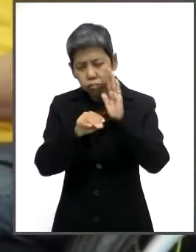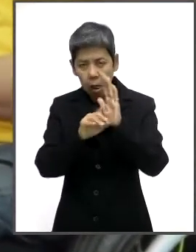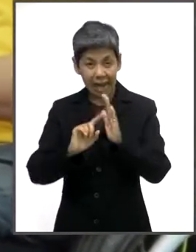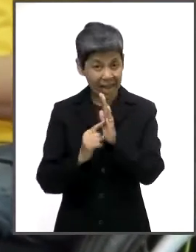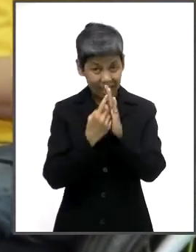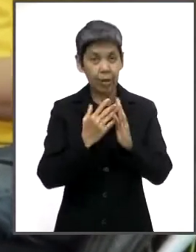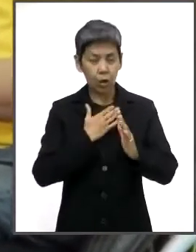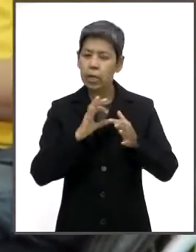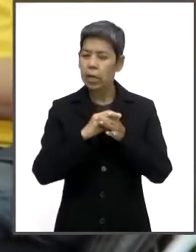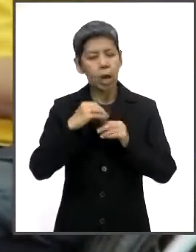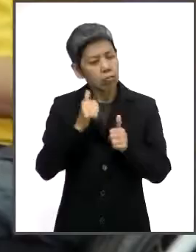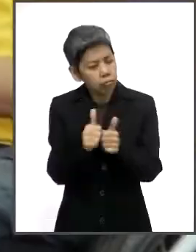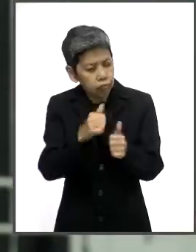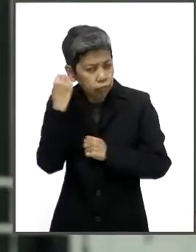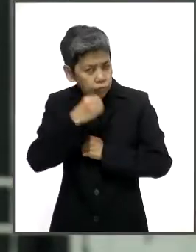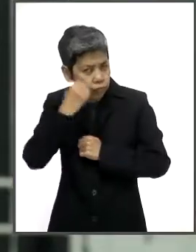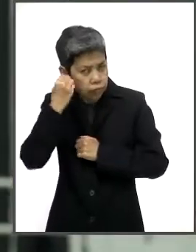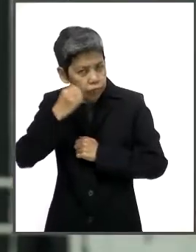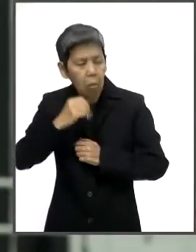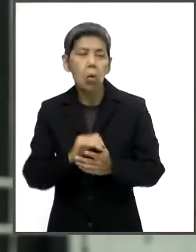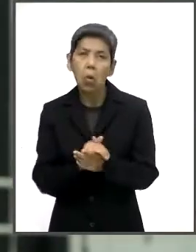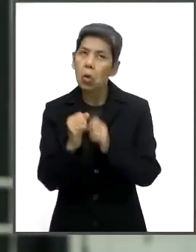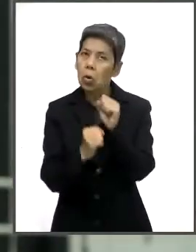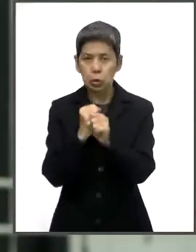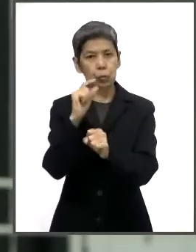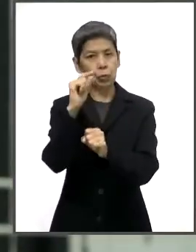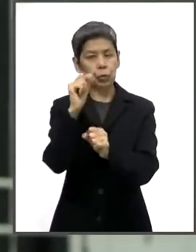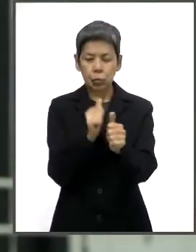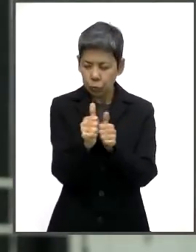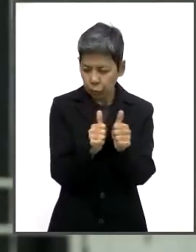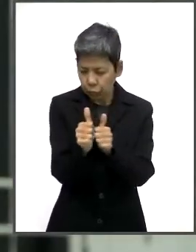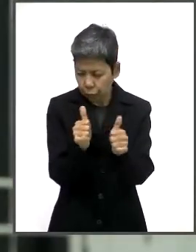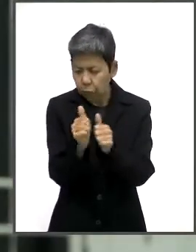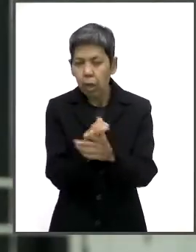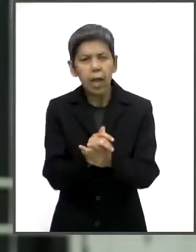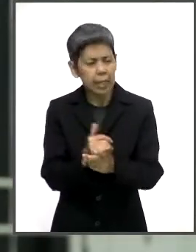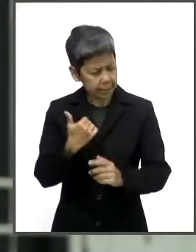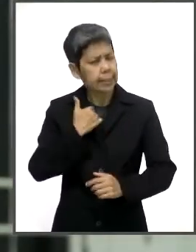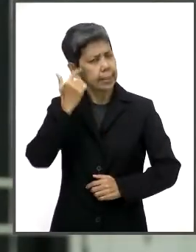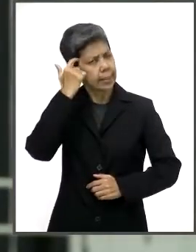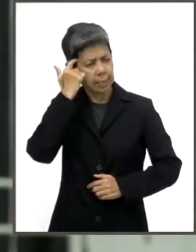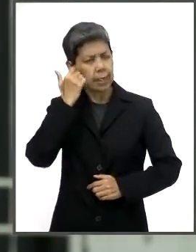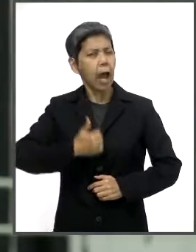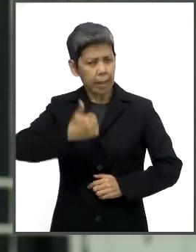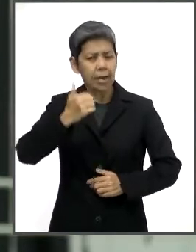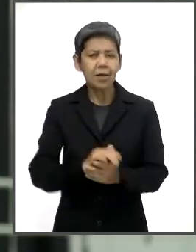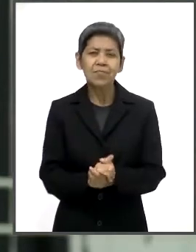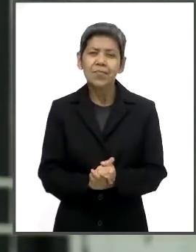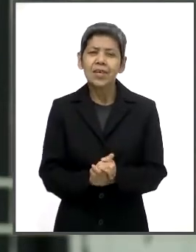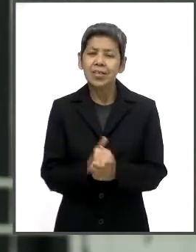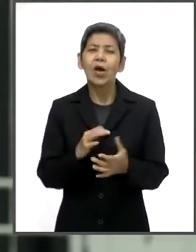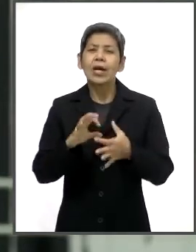ราะว่าเราจุดเริ่มต้นจากนั้นก็เล่นมาตลอดก็เกือบ20ปีอย่างเงี้ยค่ะก็เลยคิดว่าน่าจะเล่นเยอะสุดแล้ว